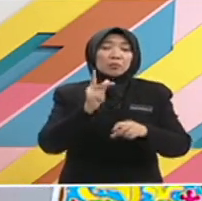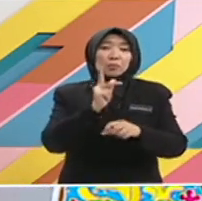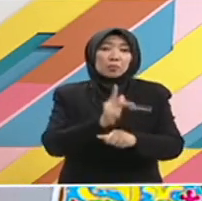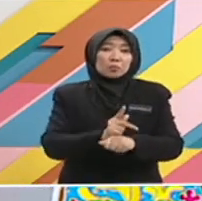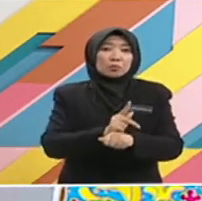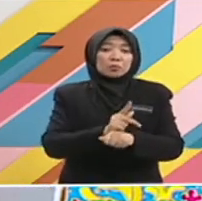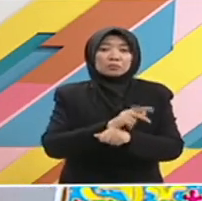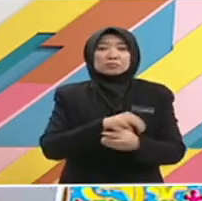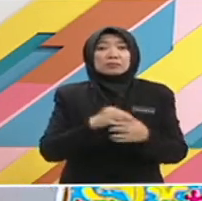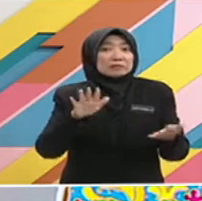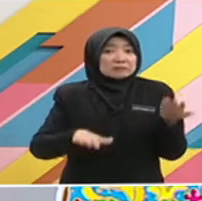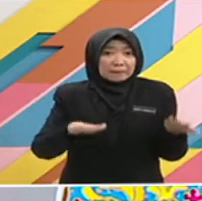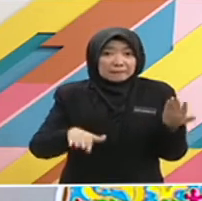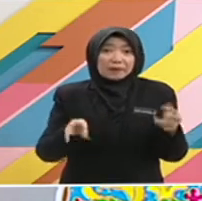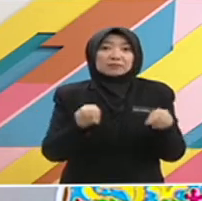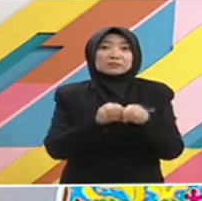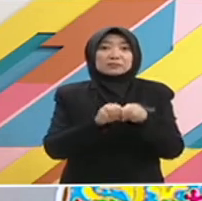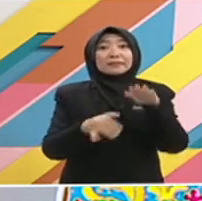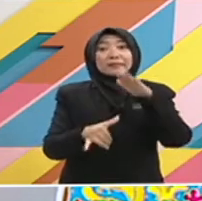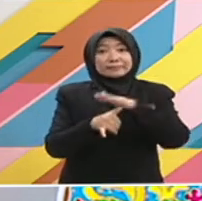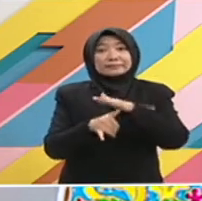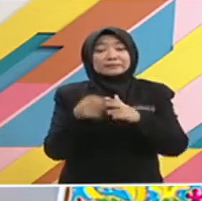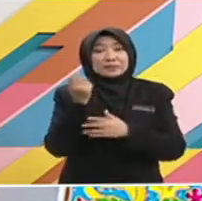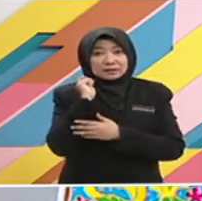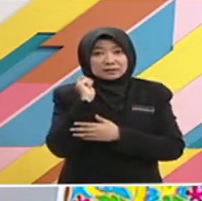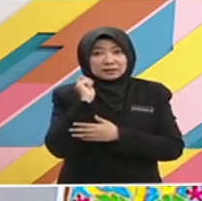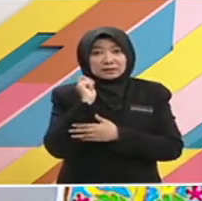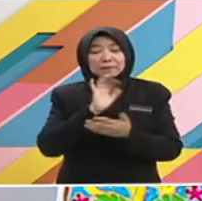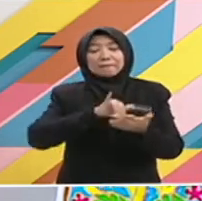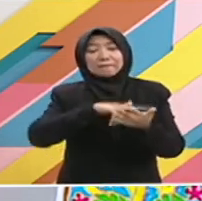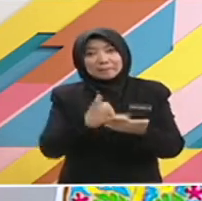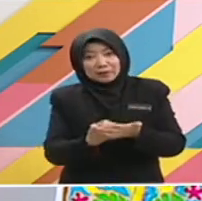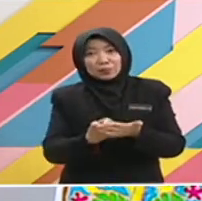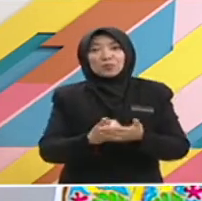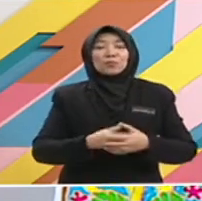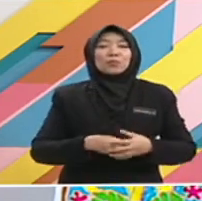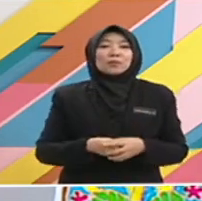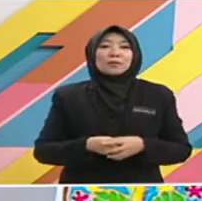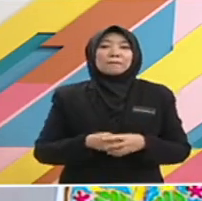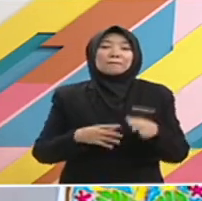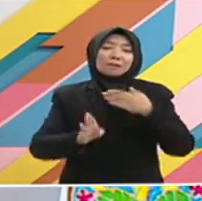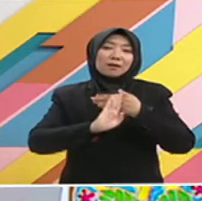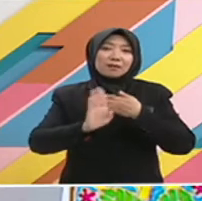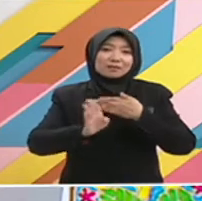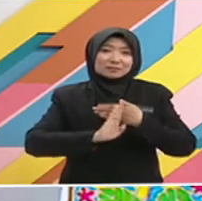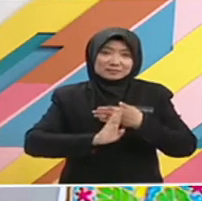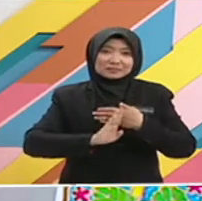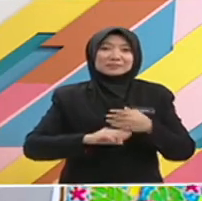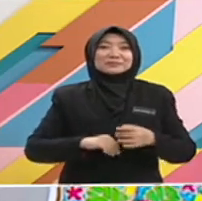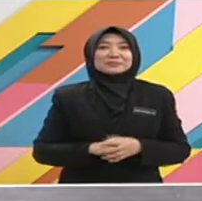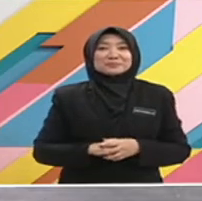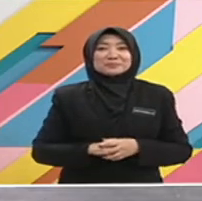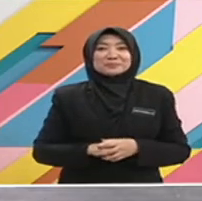tak stabil. Betul. Macam kasut cikgu tadi, bila tak seimbang dah terpleor, nak terjatuh. Jadi bahaya. Betul, betul, betul.